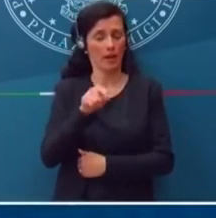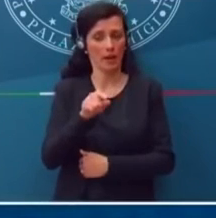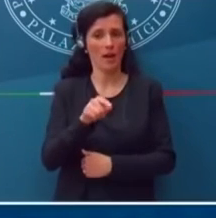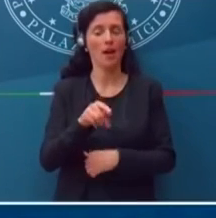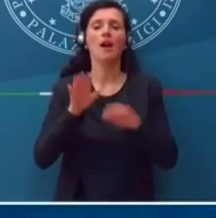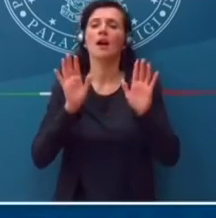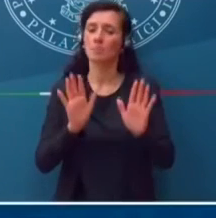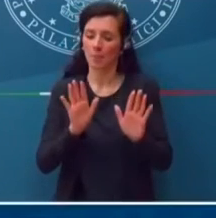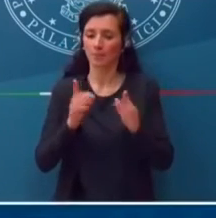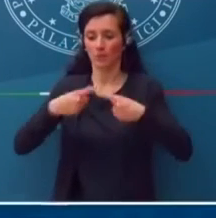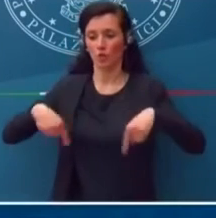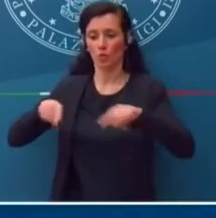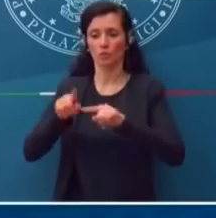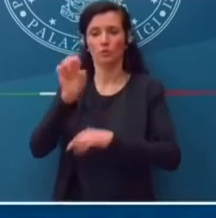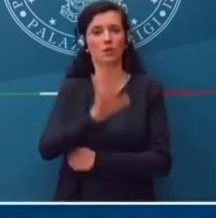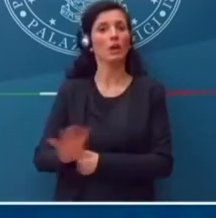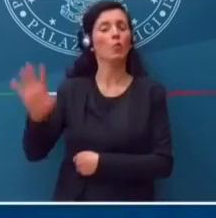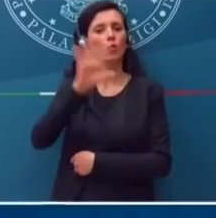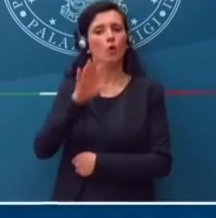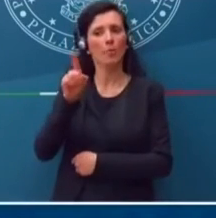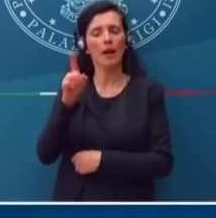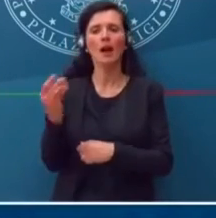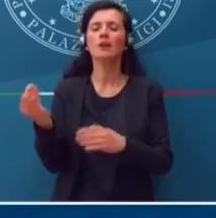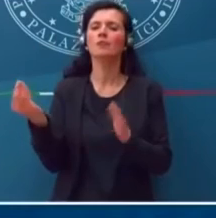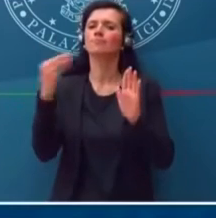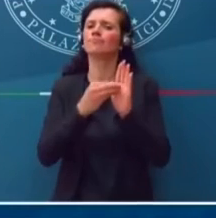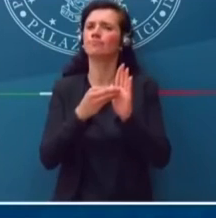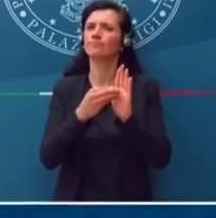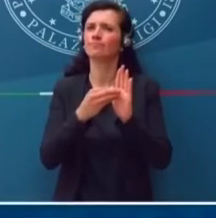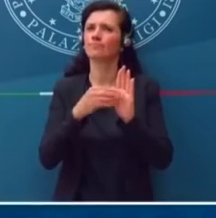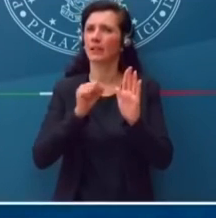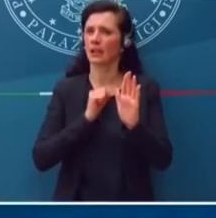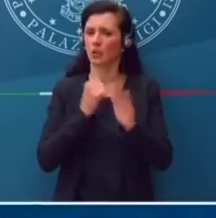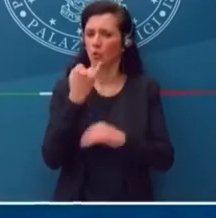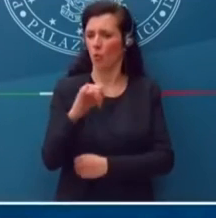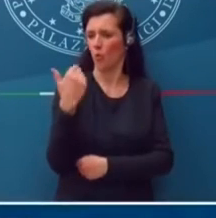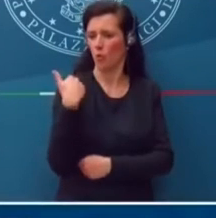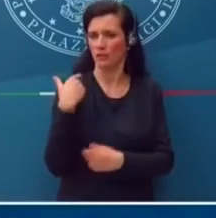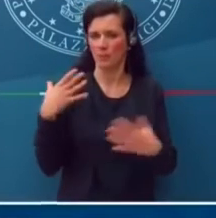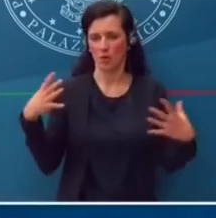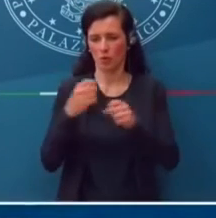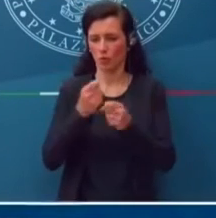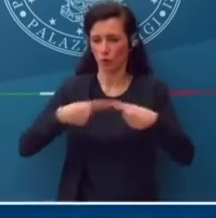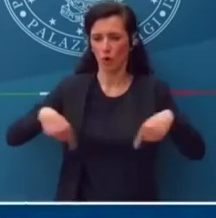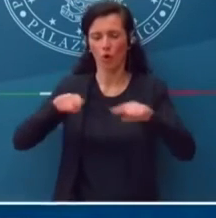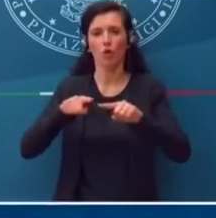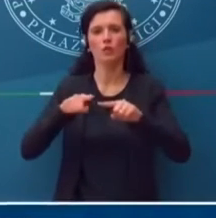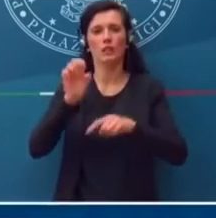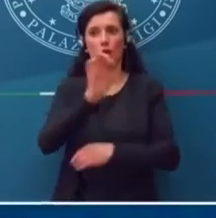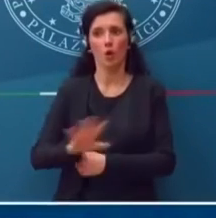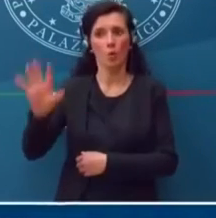la Commissione Europea ha introdotto nell'ultima, se non sbaglio, conclusione del Consiglio Europeo altre